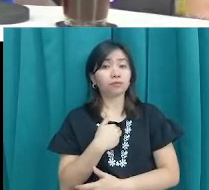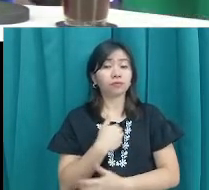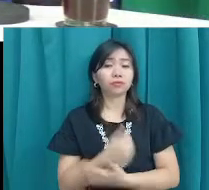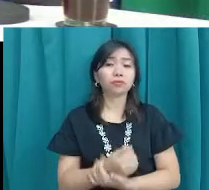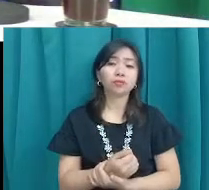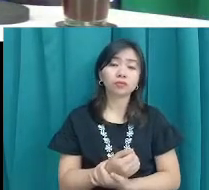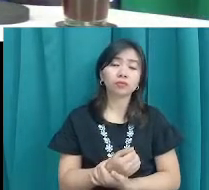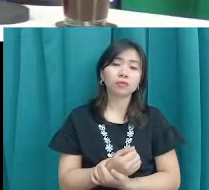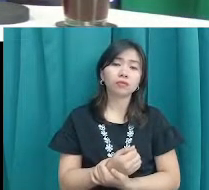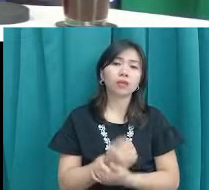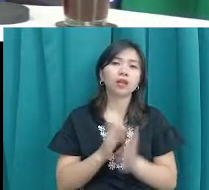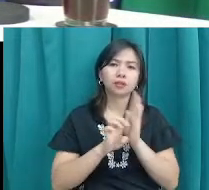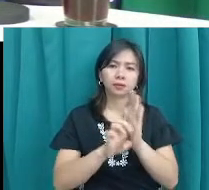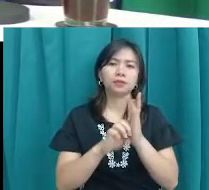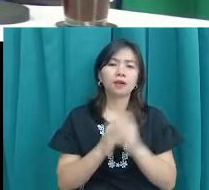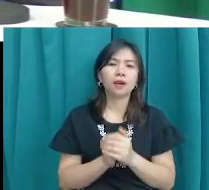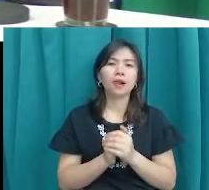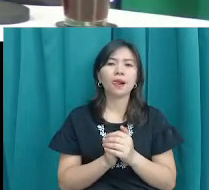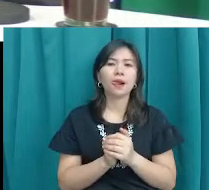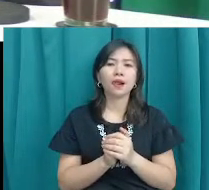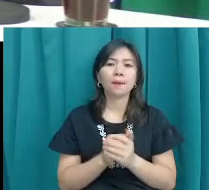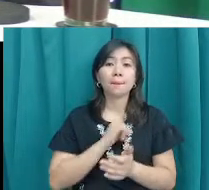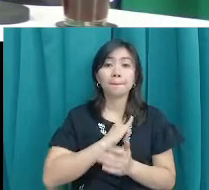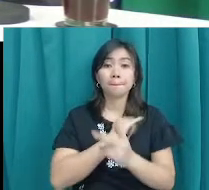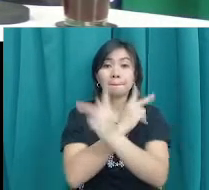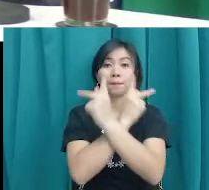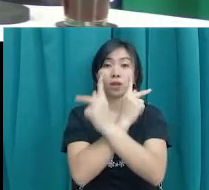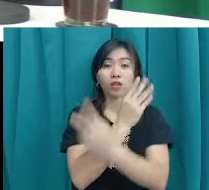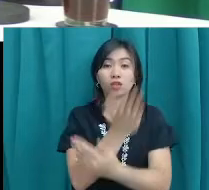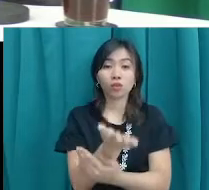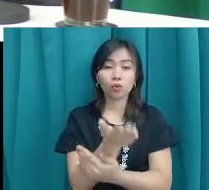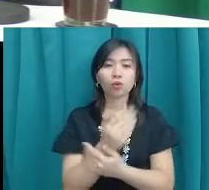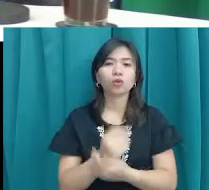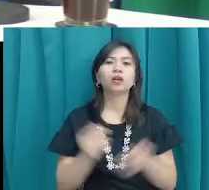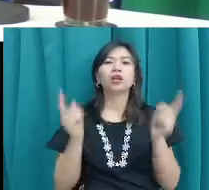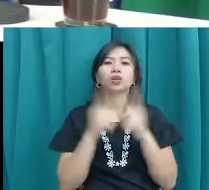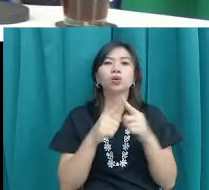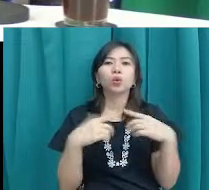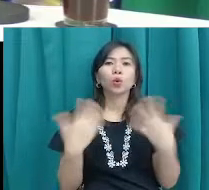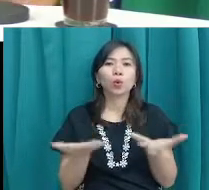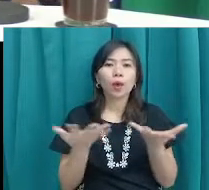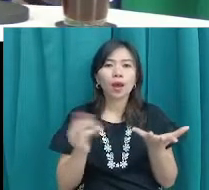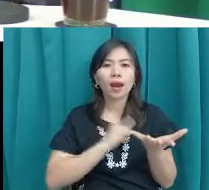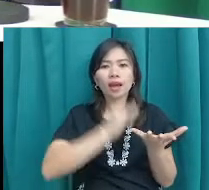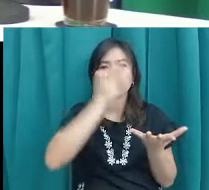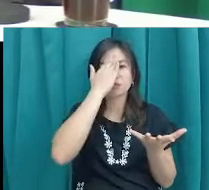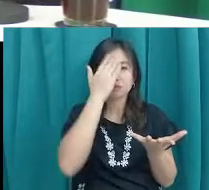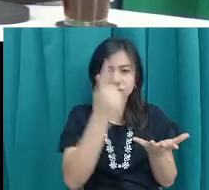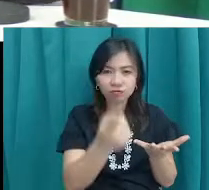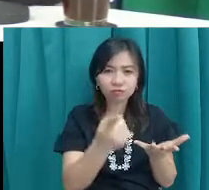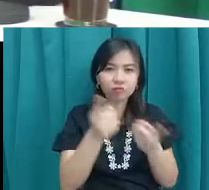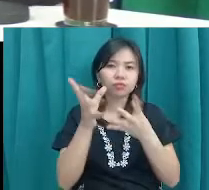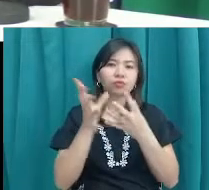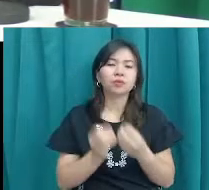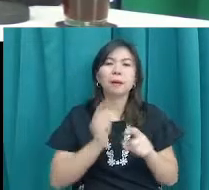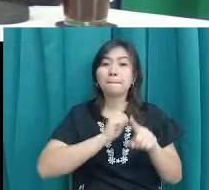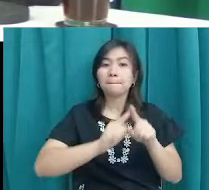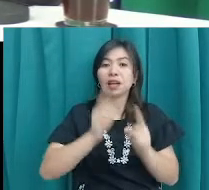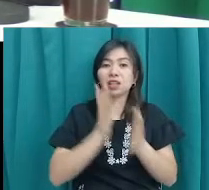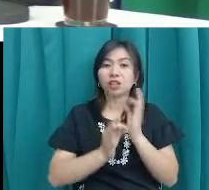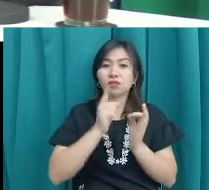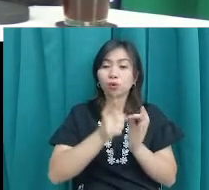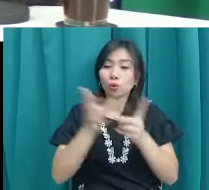staff ng kalalakihan, pumroteksyonan ko kayo sa alam kong ginagawa ninyo. Pero pag gumawa kayo ng hindi ko na